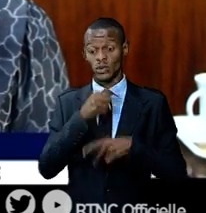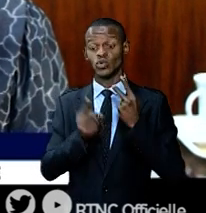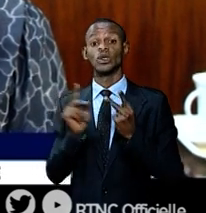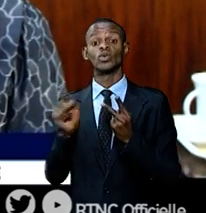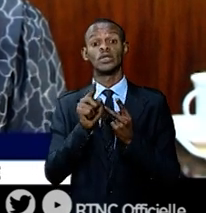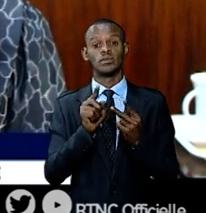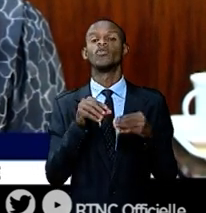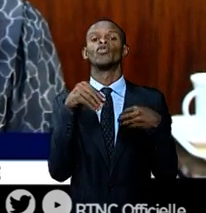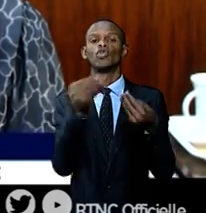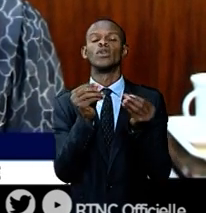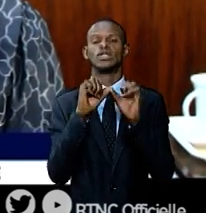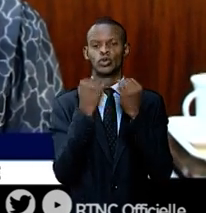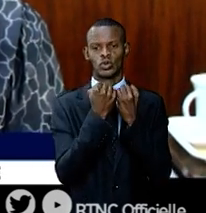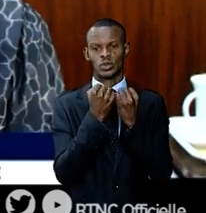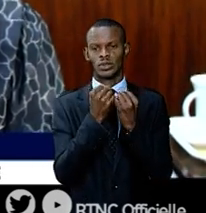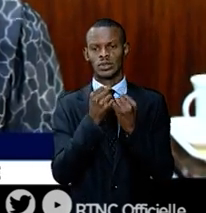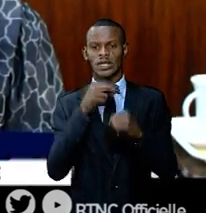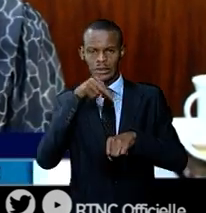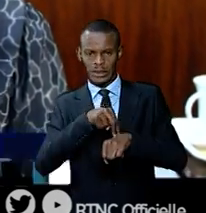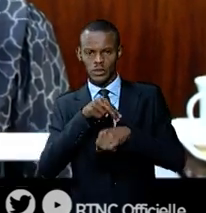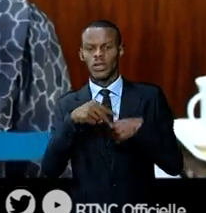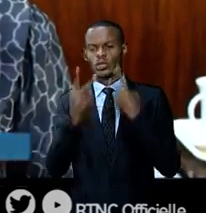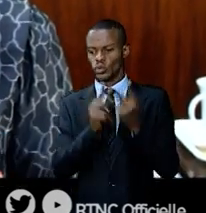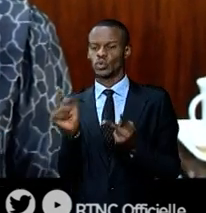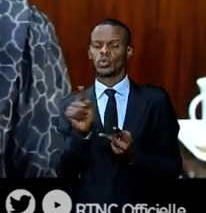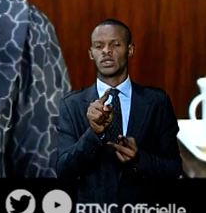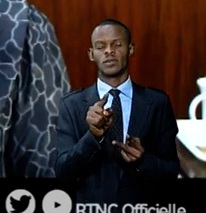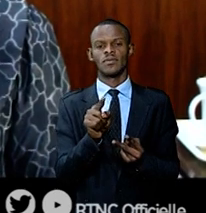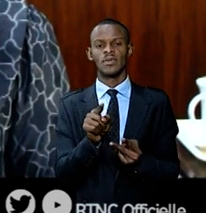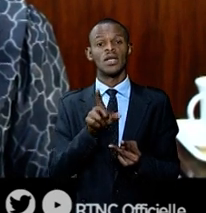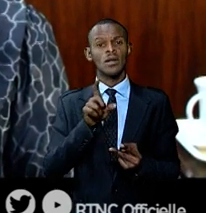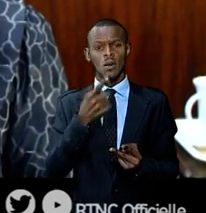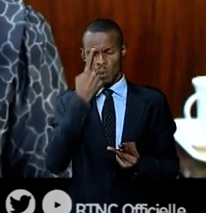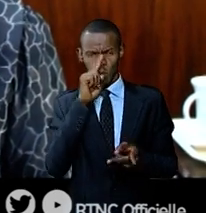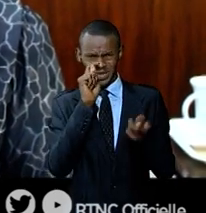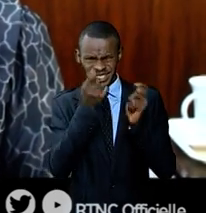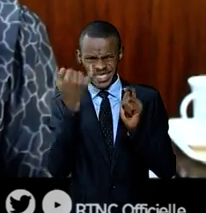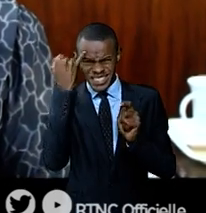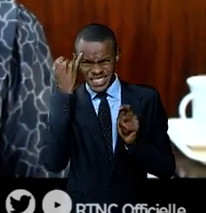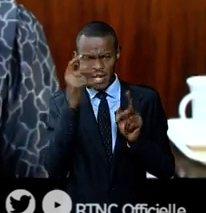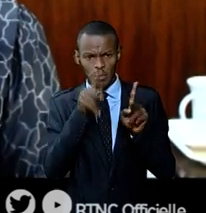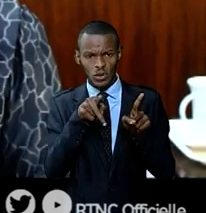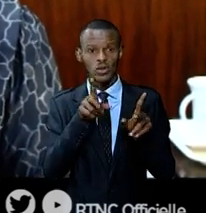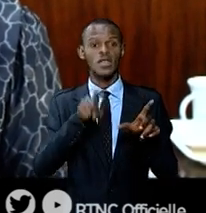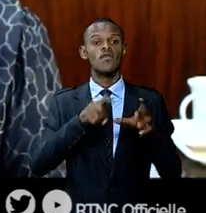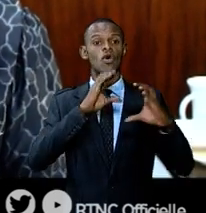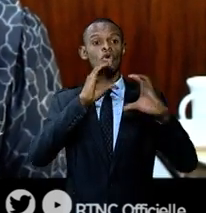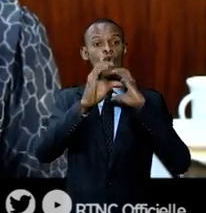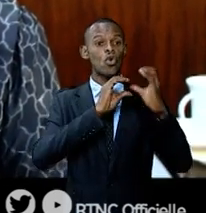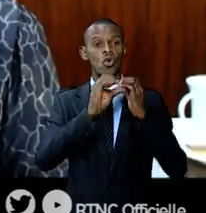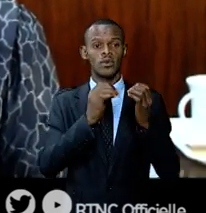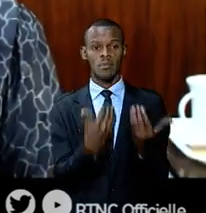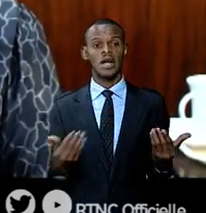pour, tantôt j'ai parlé de changer l'image, ça demande une communication que je peux